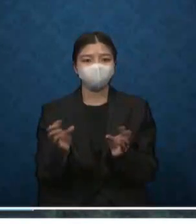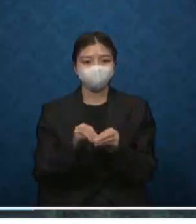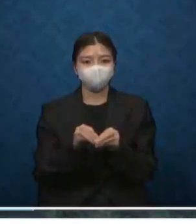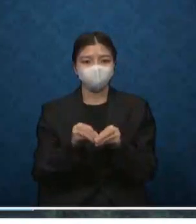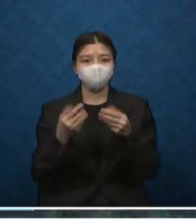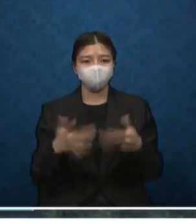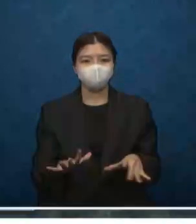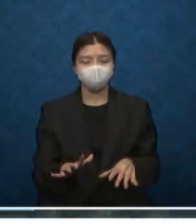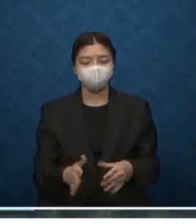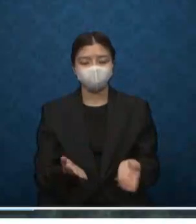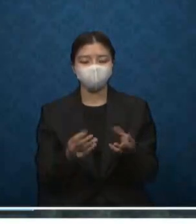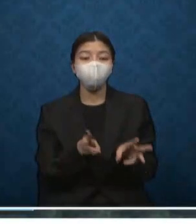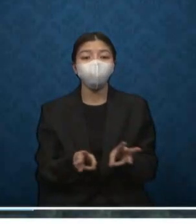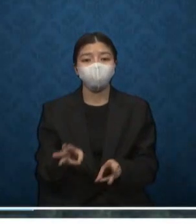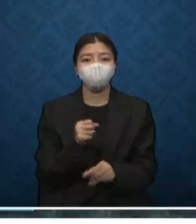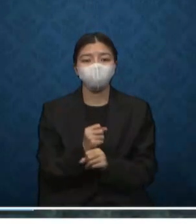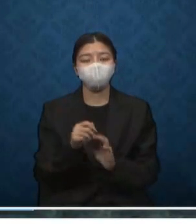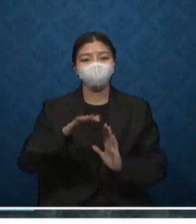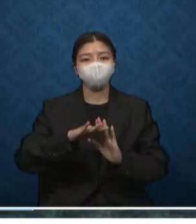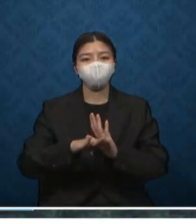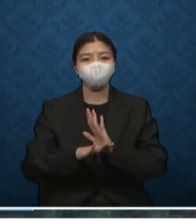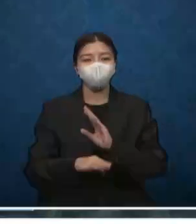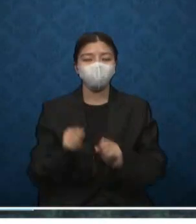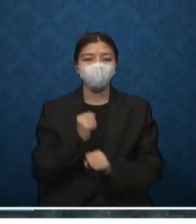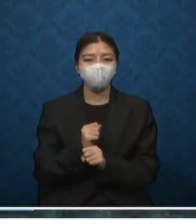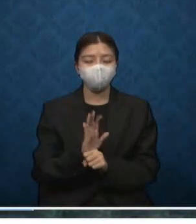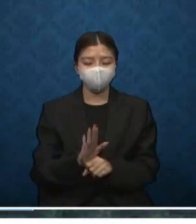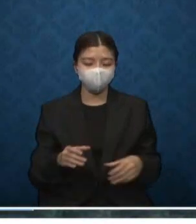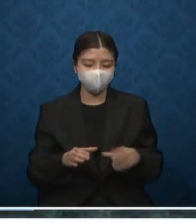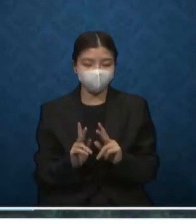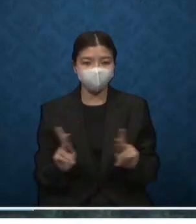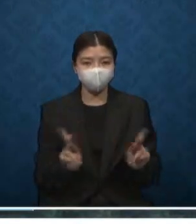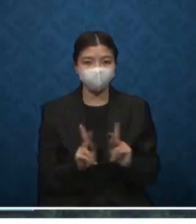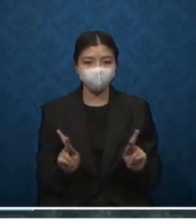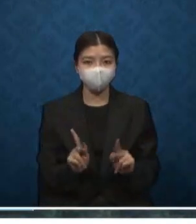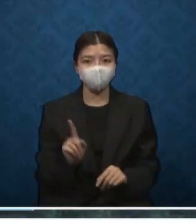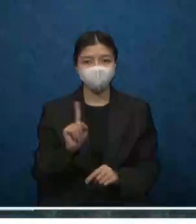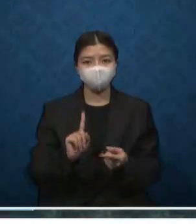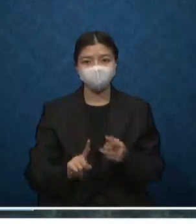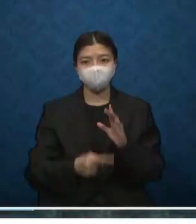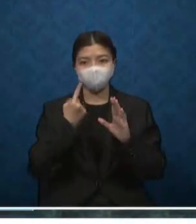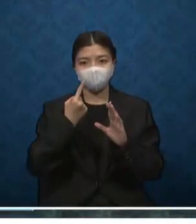นวิธีการในการทำงานนะครับวิธีการในการทำงานของคณะกรรมการระดับแรก